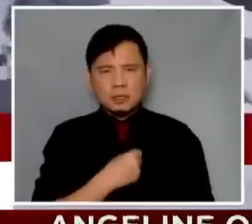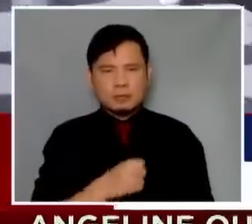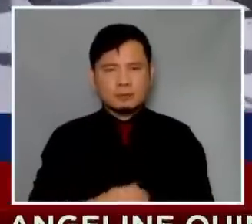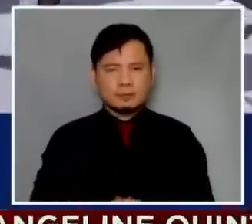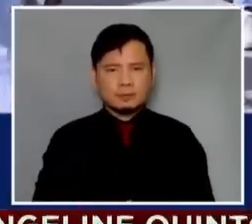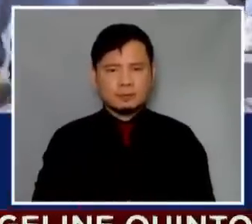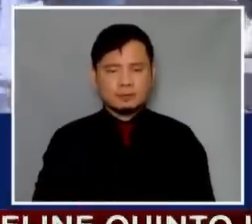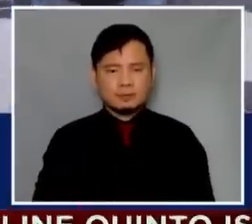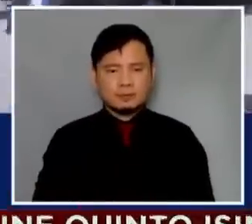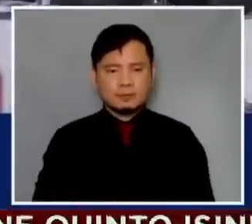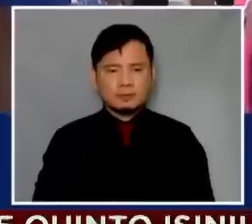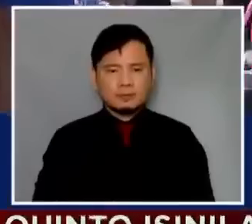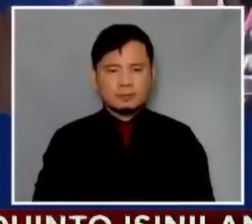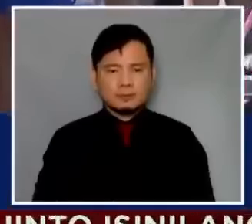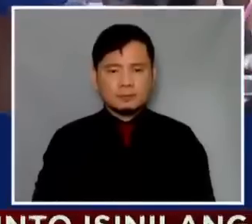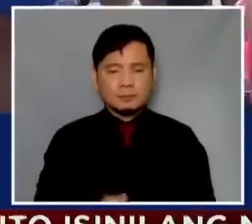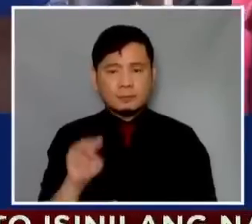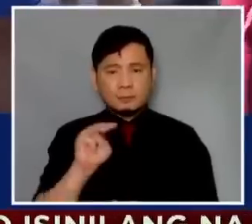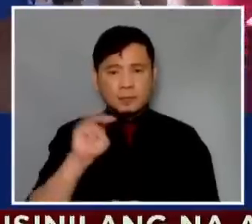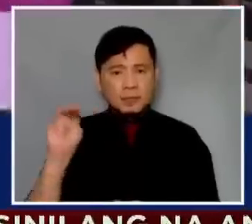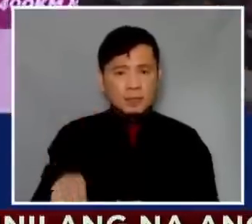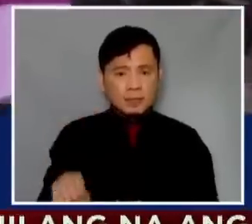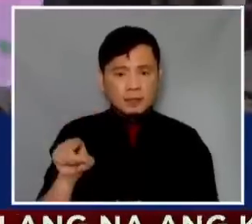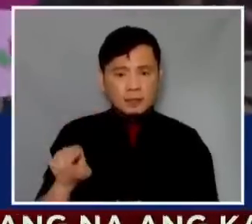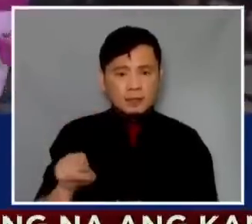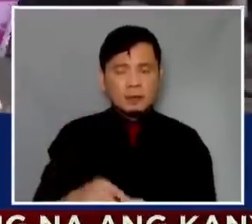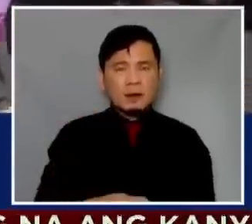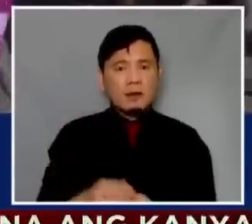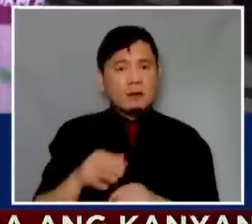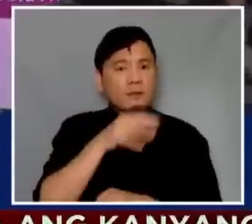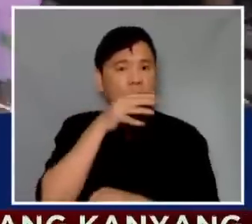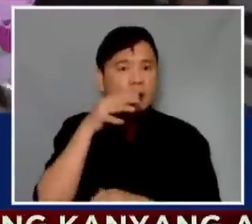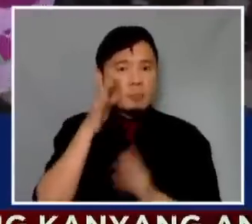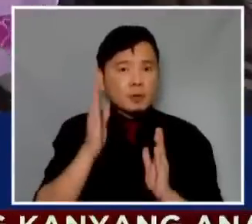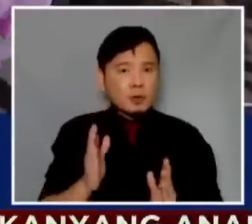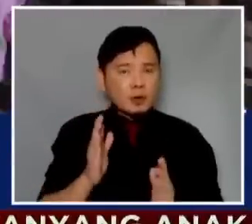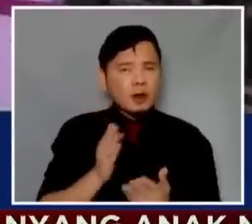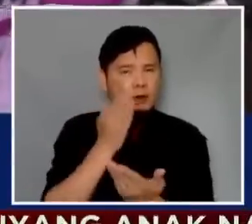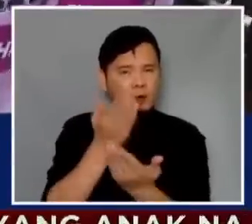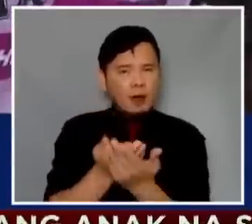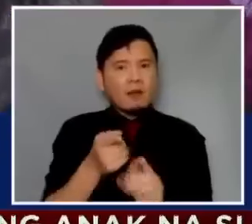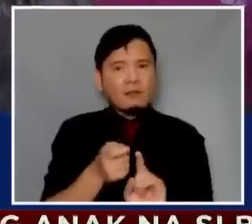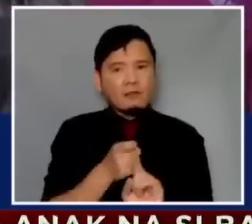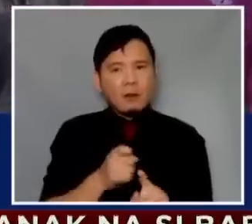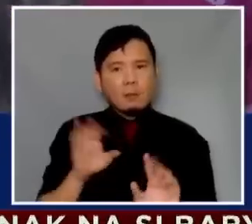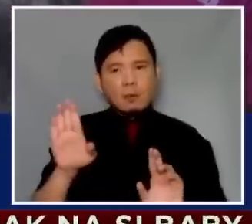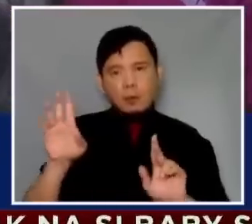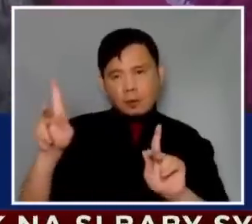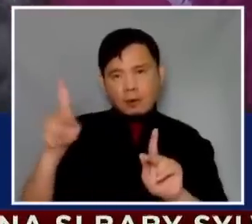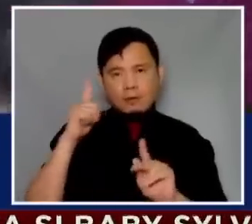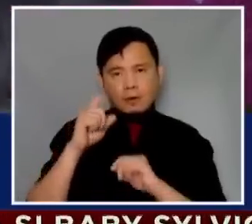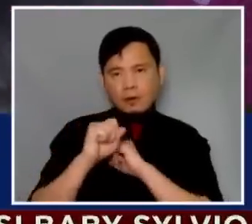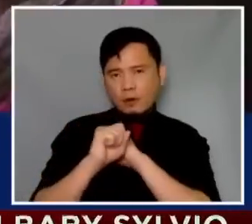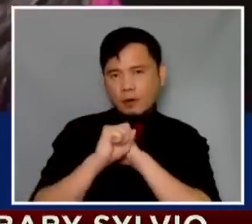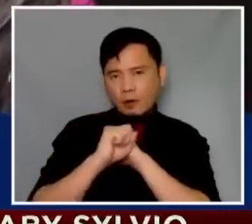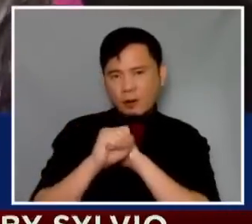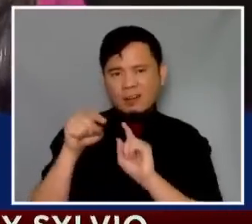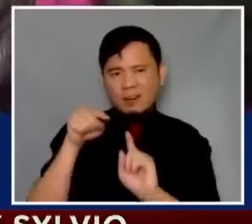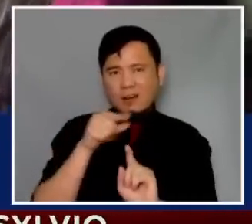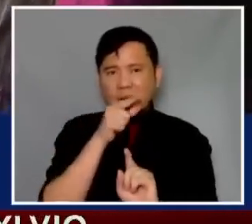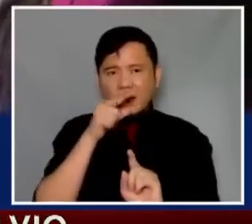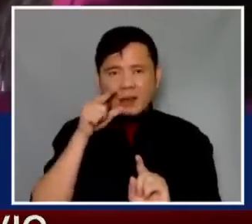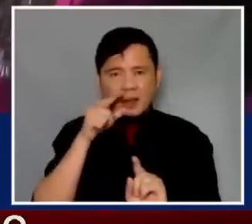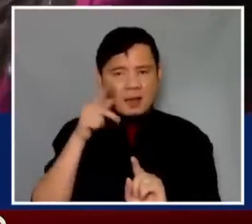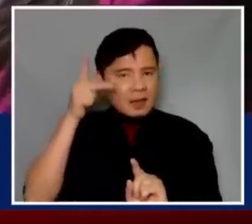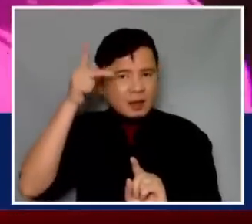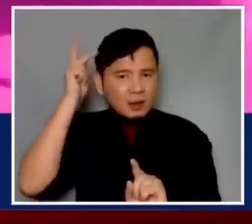Samantala, dumating na sa Metro Manila ang sumilaw farmers na naglakad mula Bukidnon para mangampanya para sa Team Lenny Kiko.